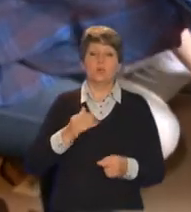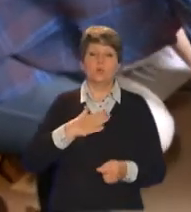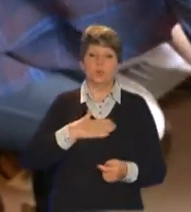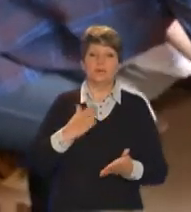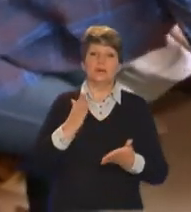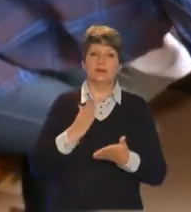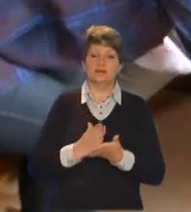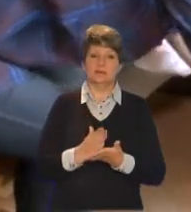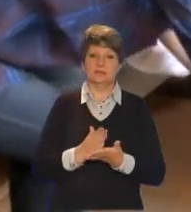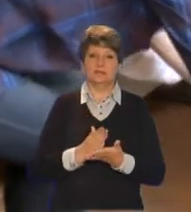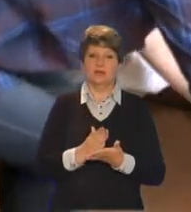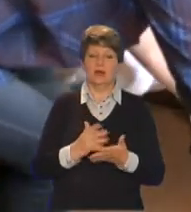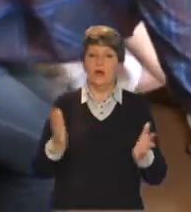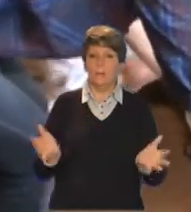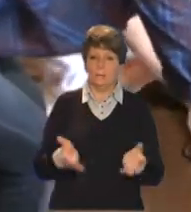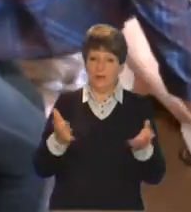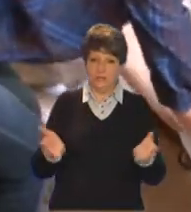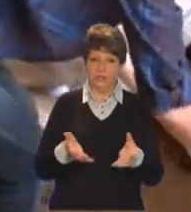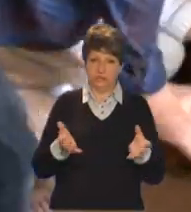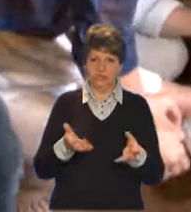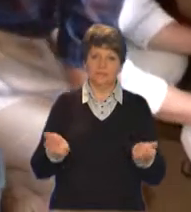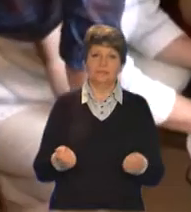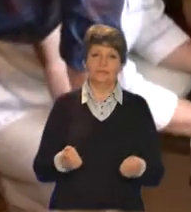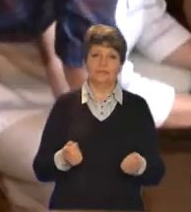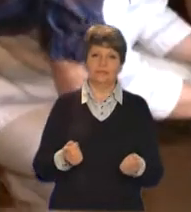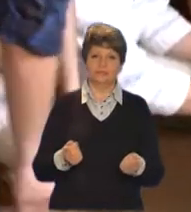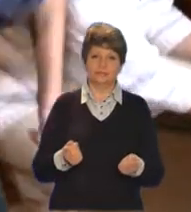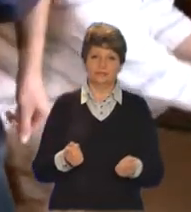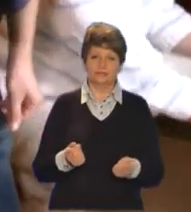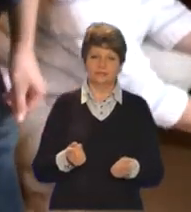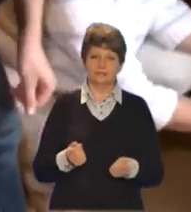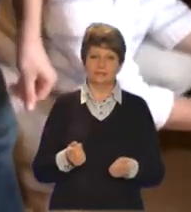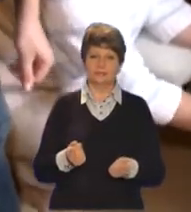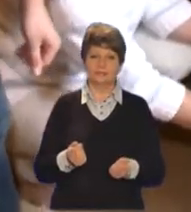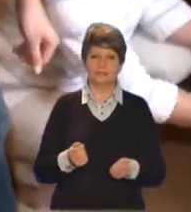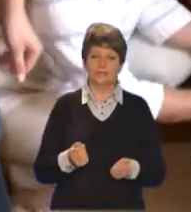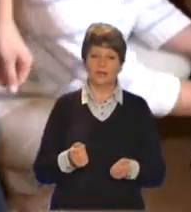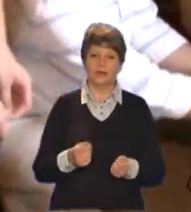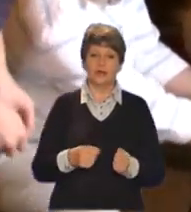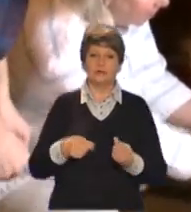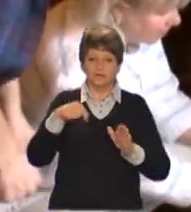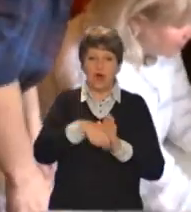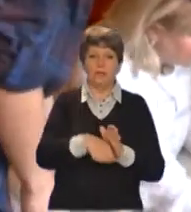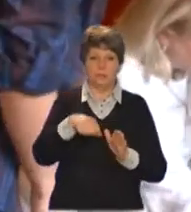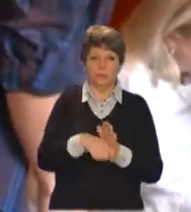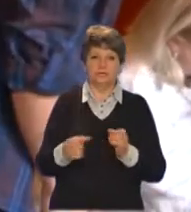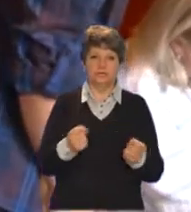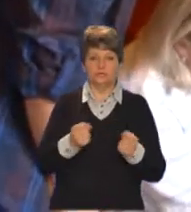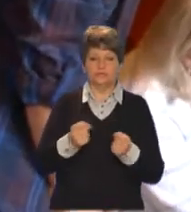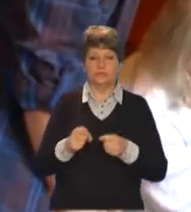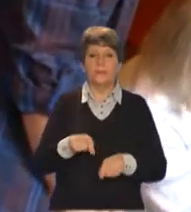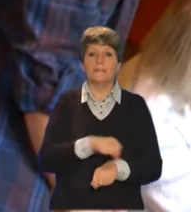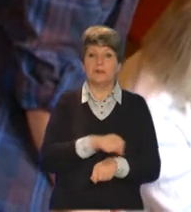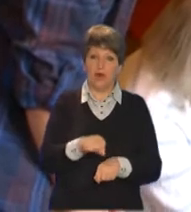нас іде напірник, іде як напірник, ага. Оце іде один, значить ми наповнюємо так, щоб